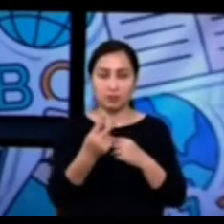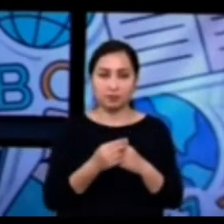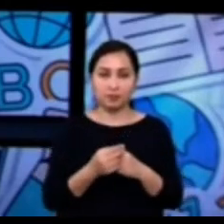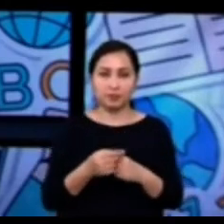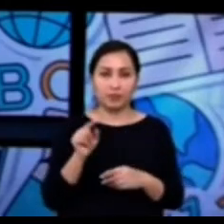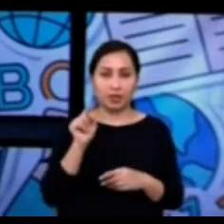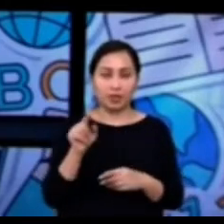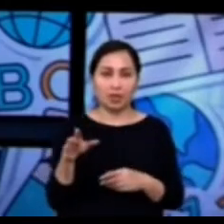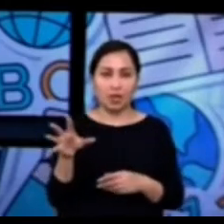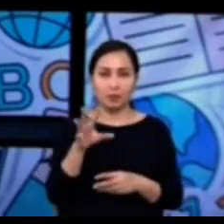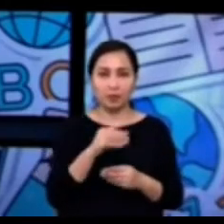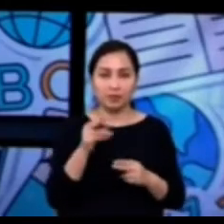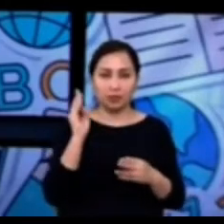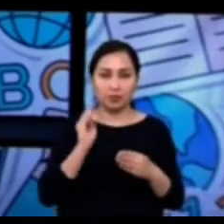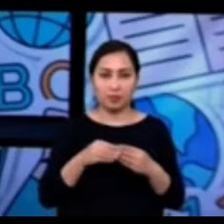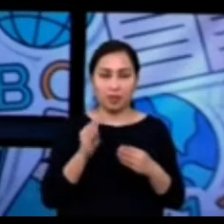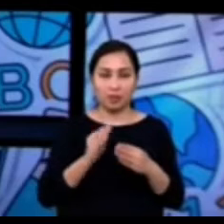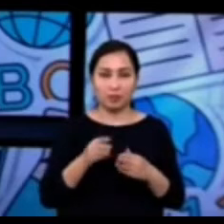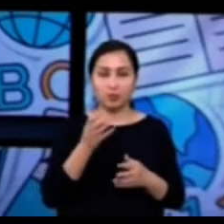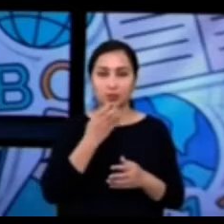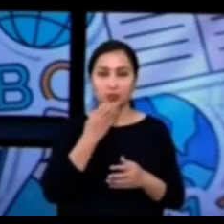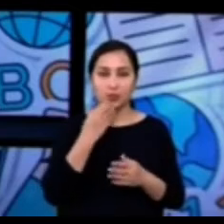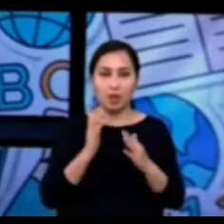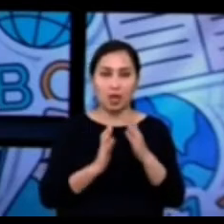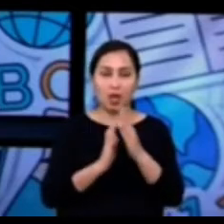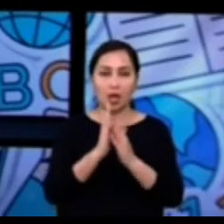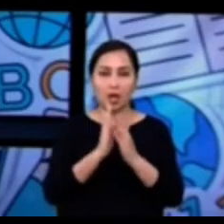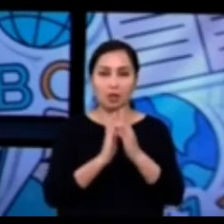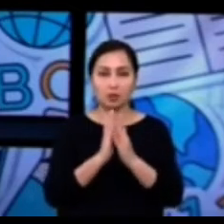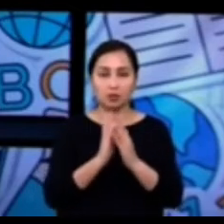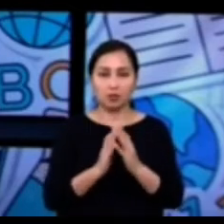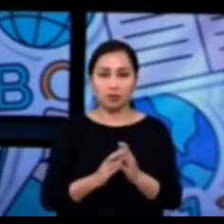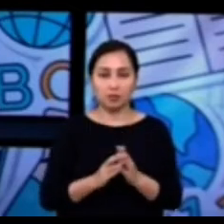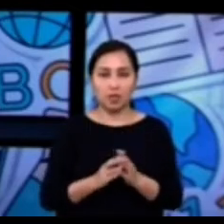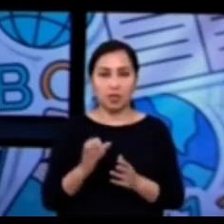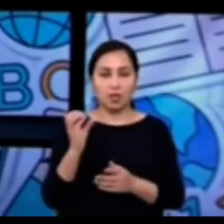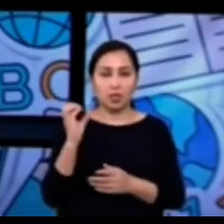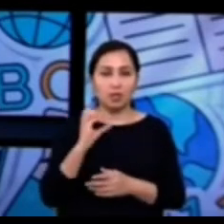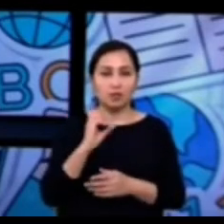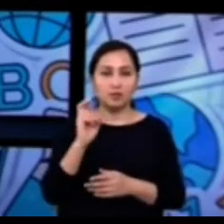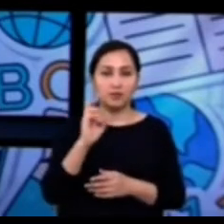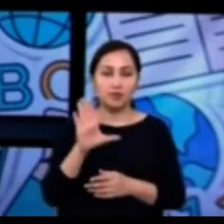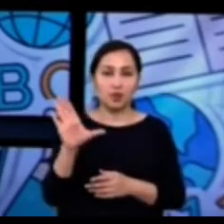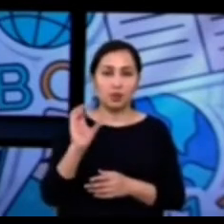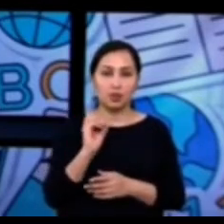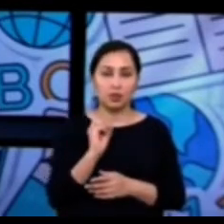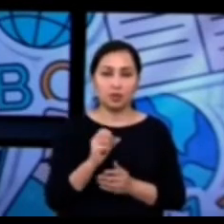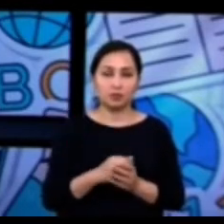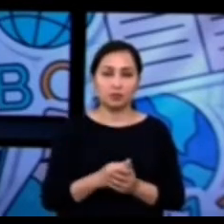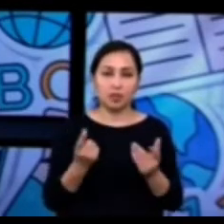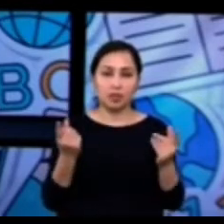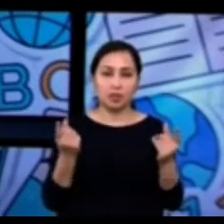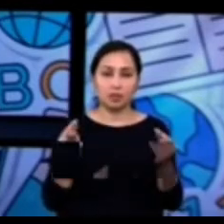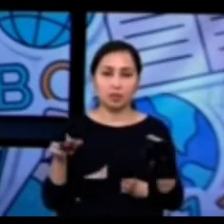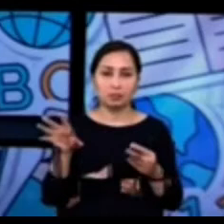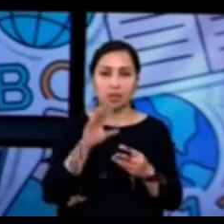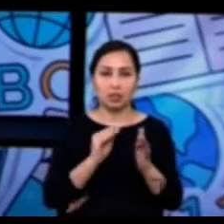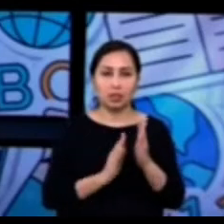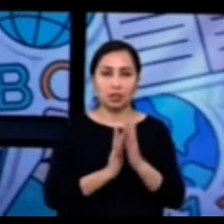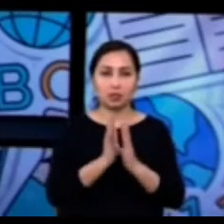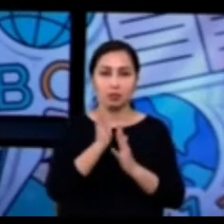Здесь мы видим капусту, помидоры, огурцы и свеклу. А где они